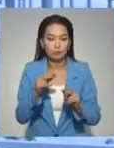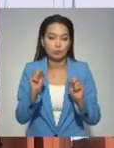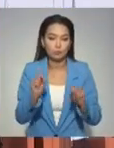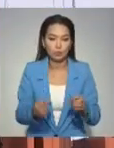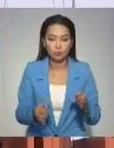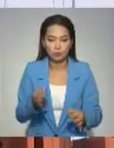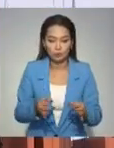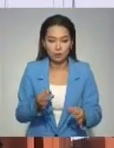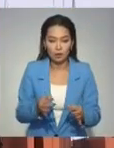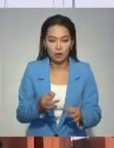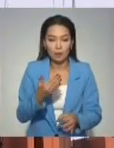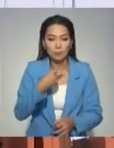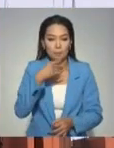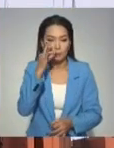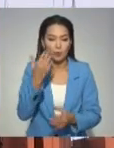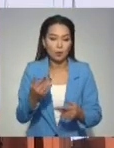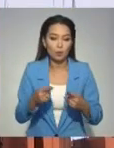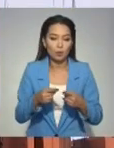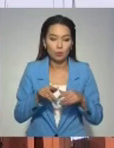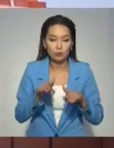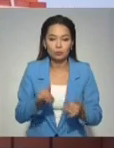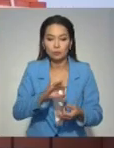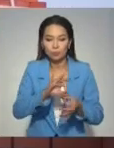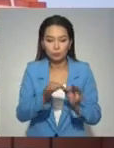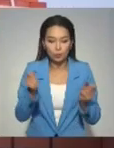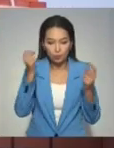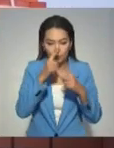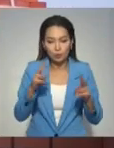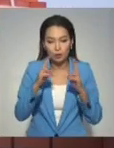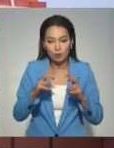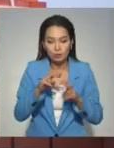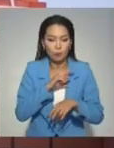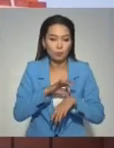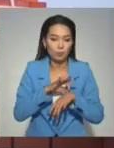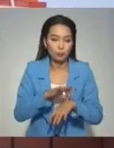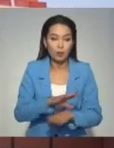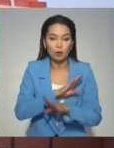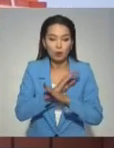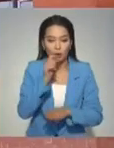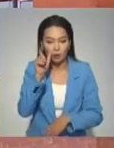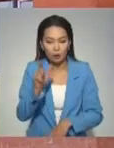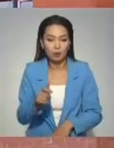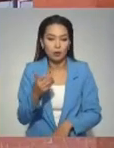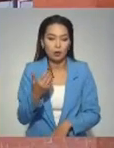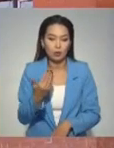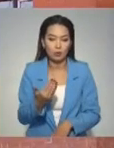тиіс. Ал полиция қылмыстық іс қозғап оқиғаның мән-жайын зерттеп жатыр. Ал қапияда көз жұмған азаматтың артында